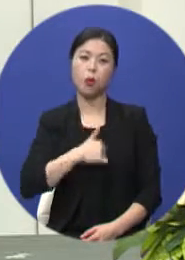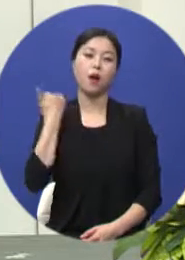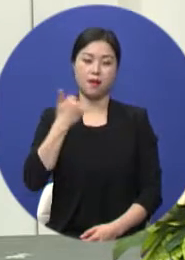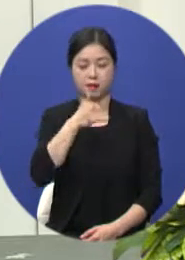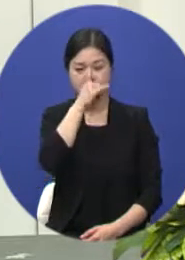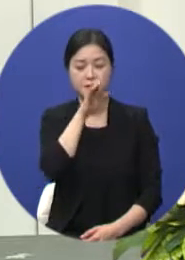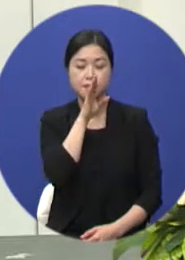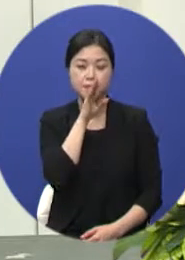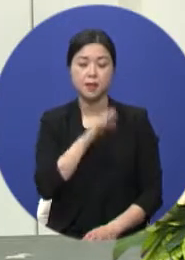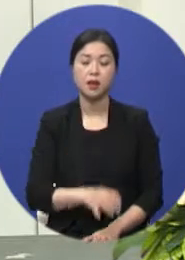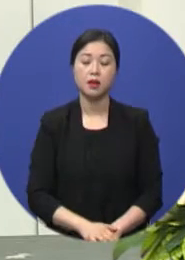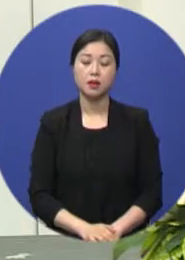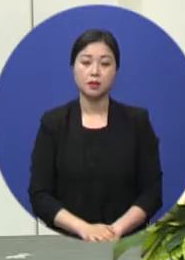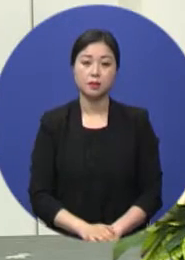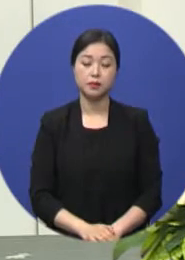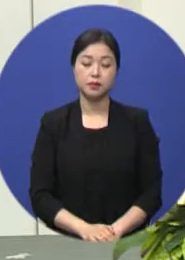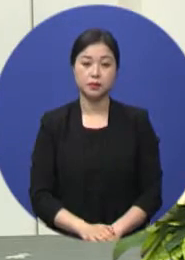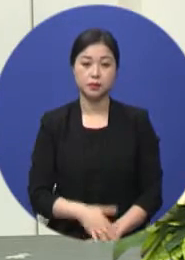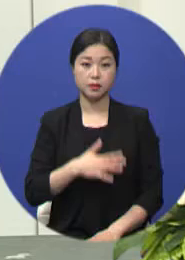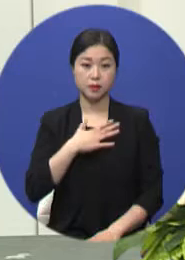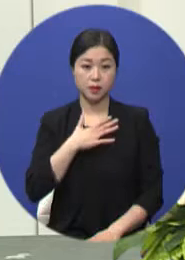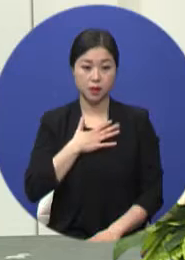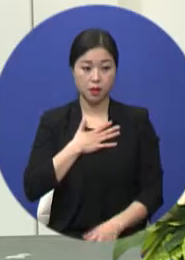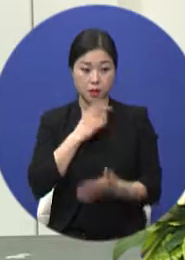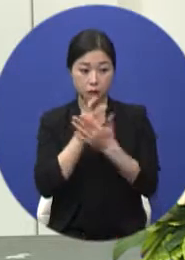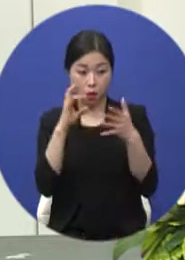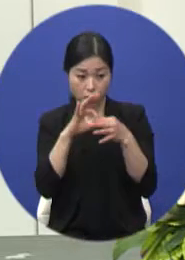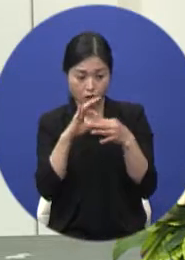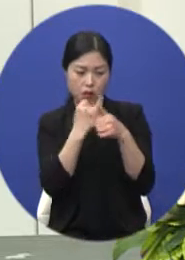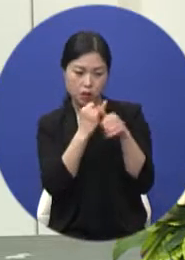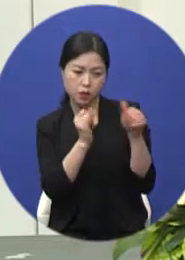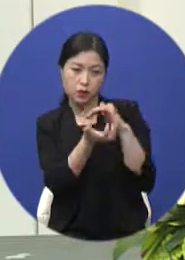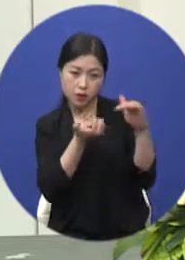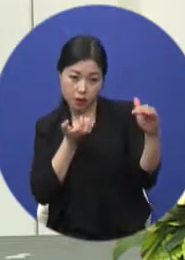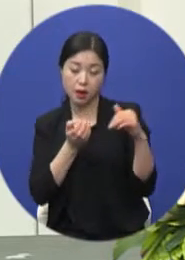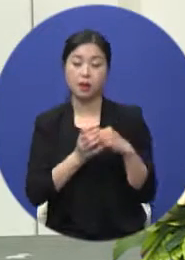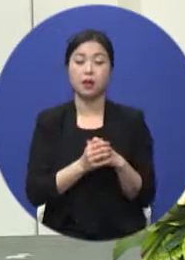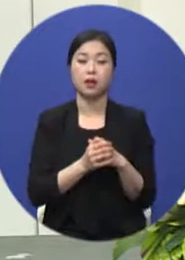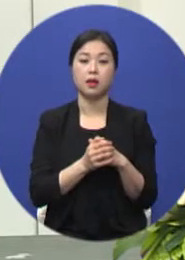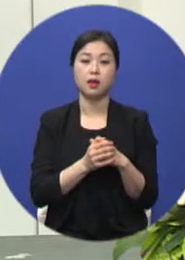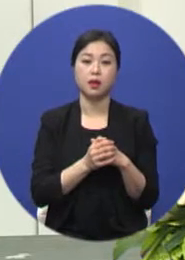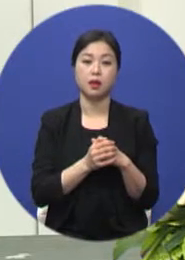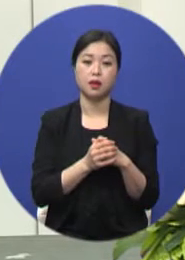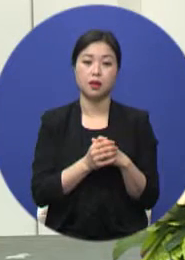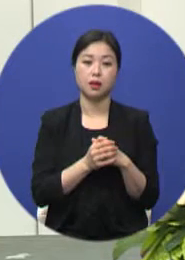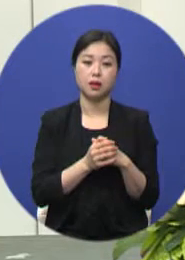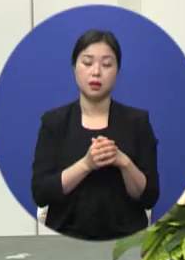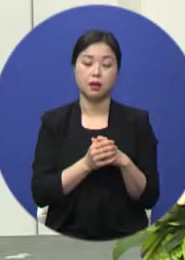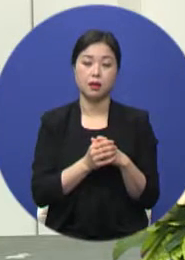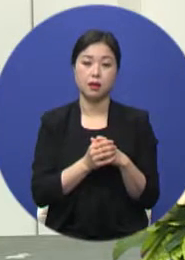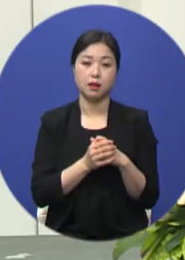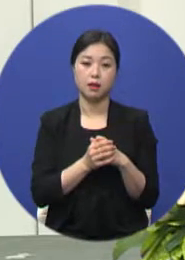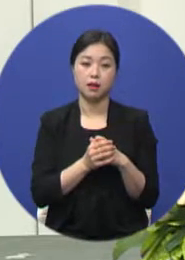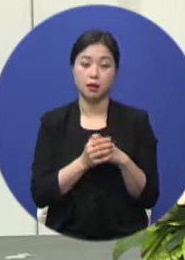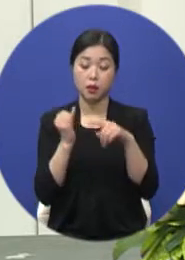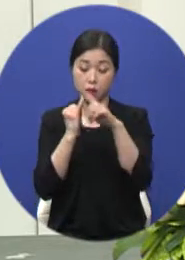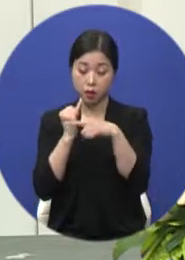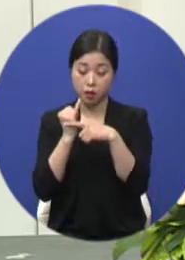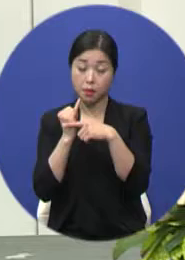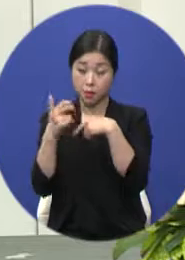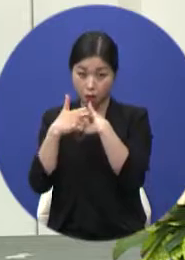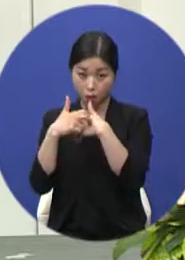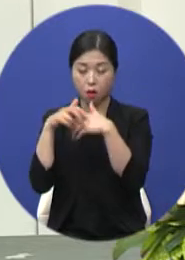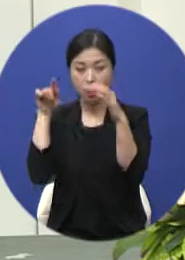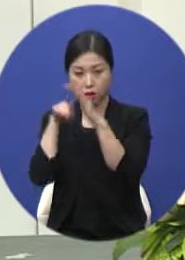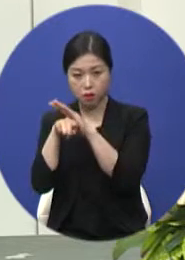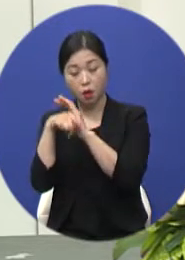나서 아마 그랬을 것 같은데 제가 보기에는 법률적으로 이혼하시기 전에 뭐 산부인과나 뭐 이런 것도 한번 진료하시는 것도 필요한